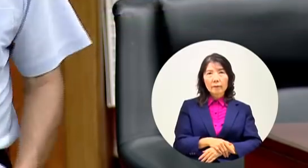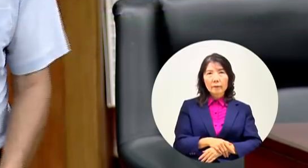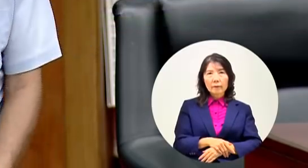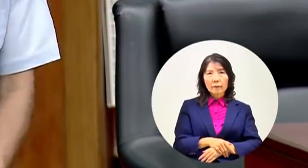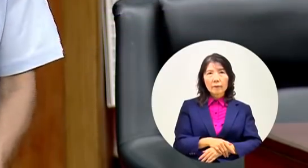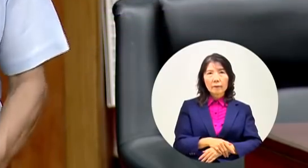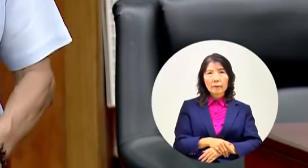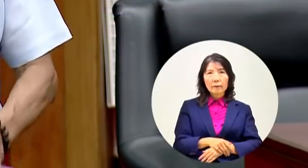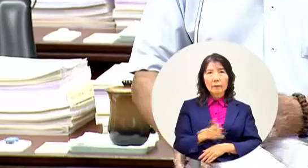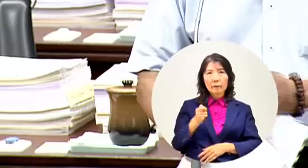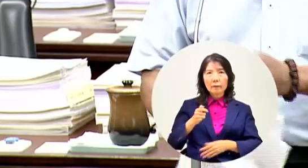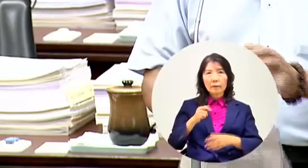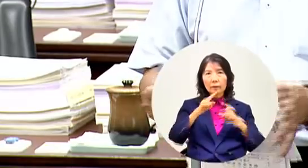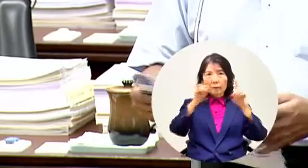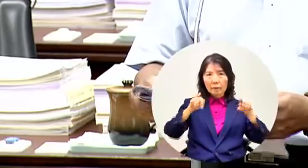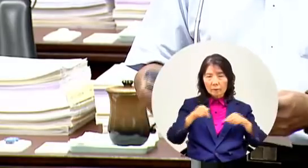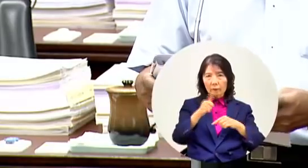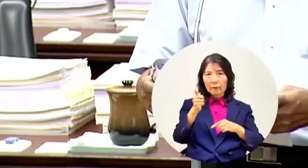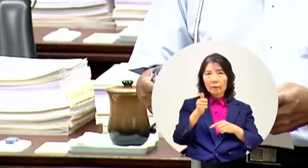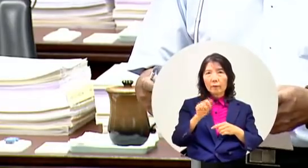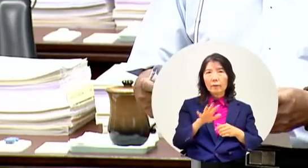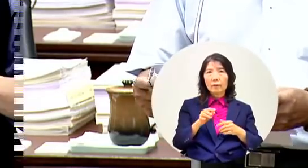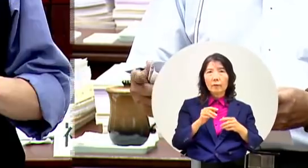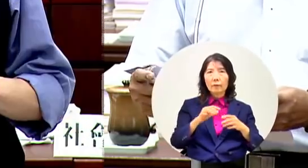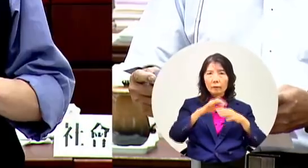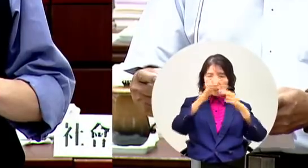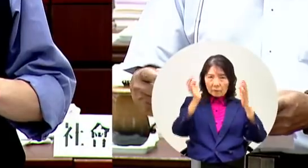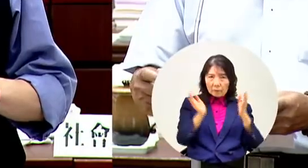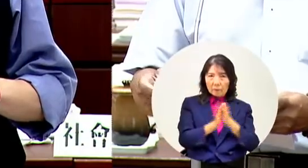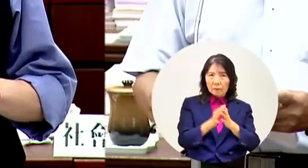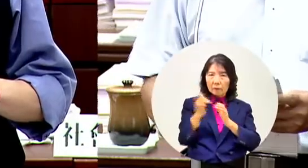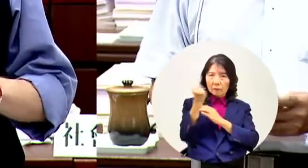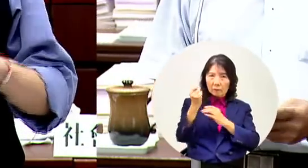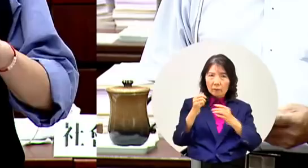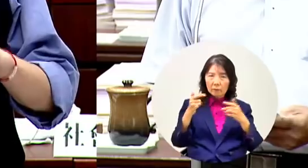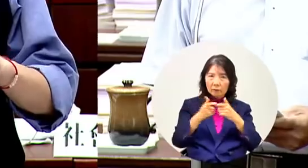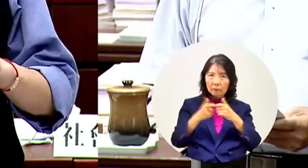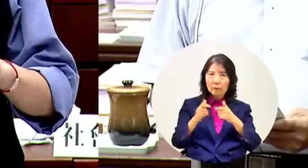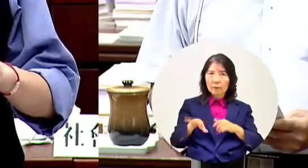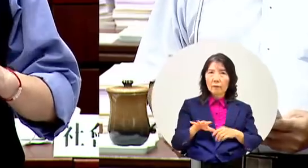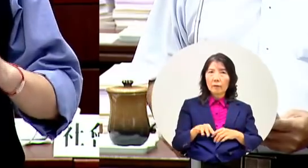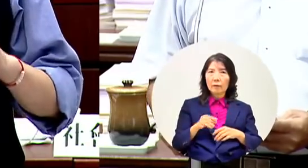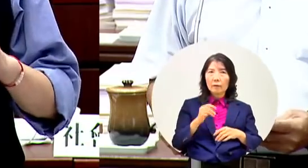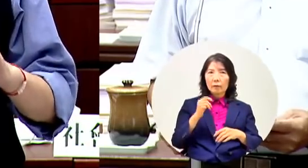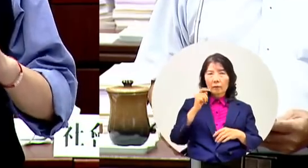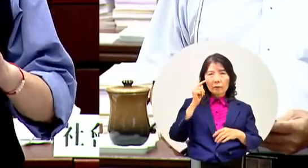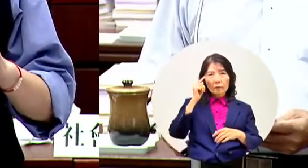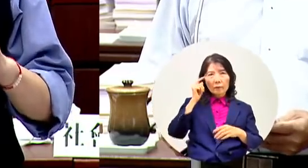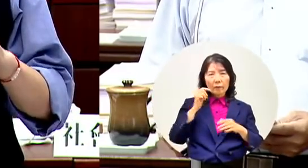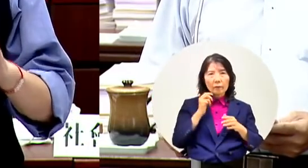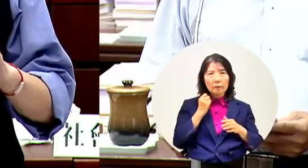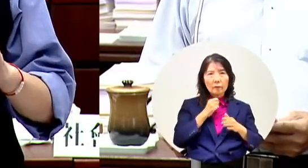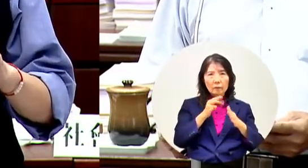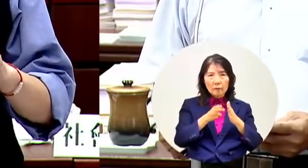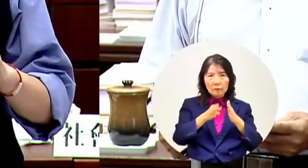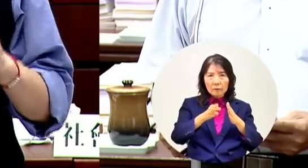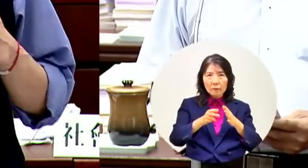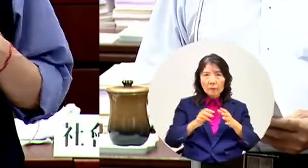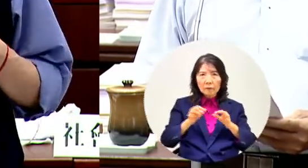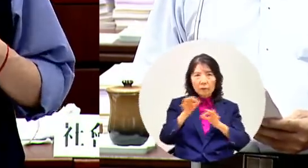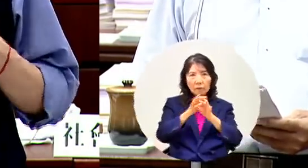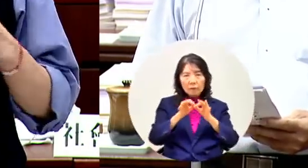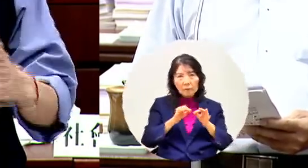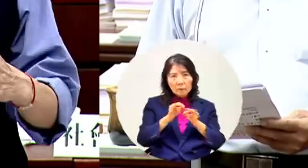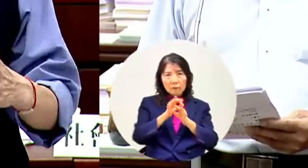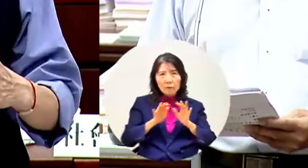谢谢汉中议员，我们一定会全力配合。然后呢，我想台铁所要商业发展的目标，跟